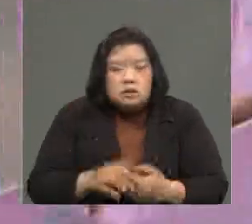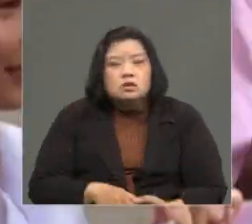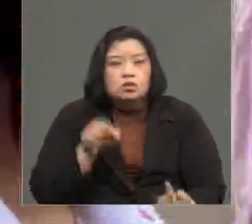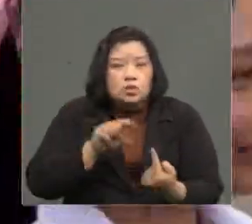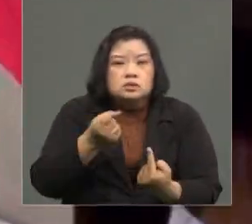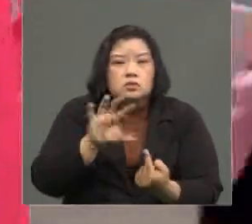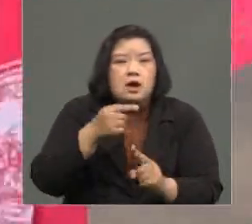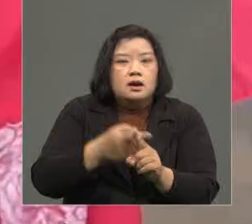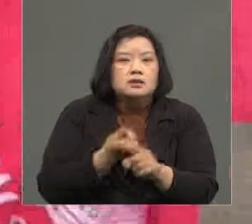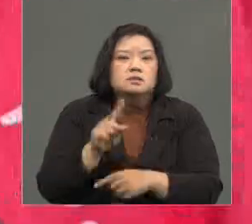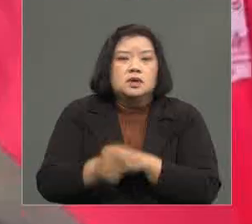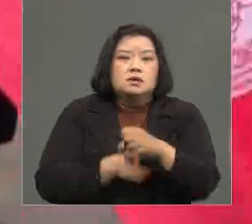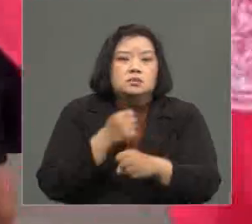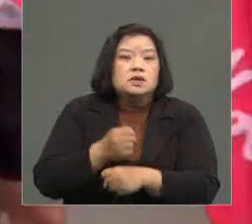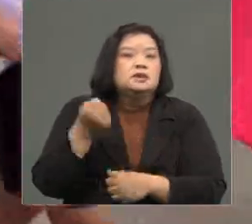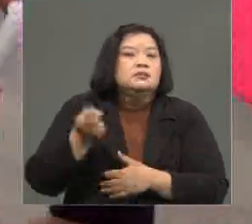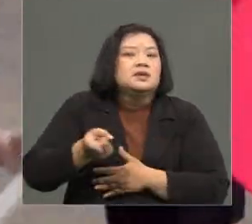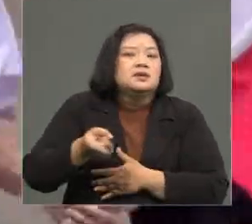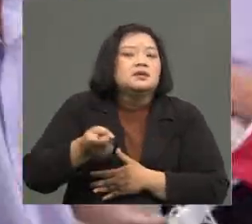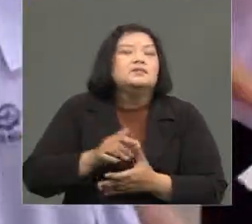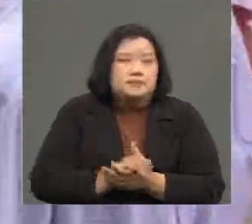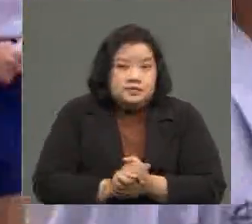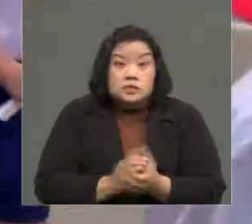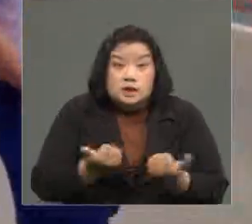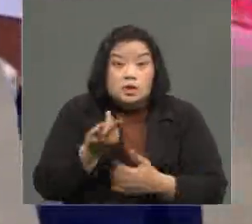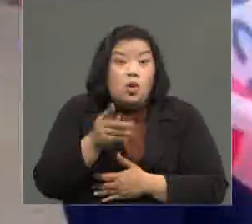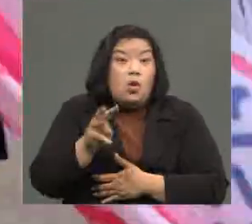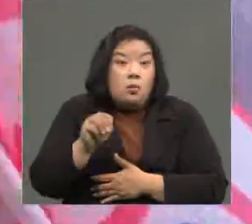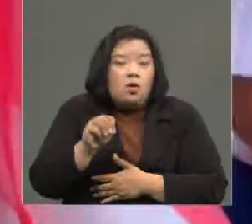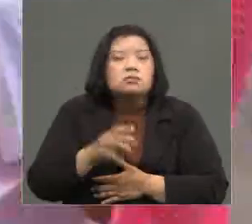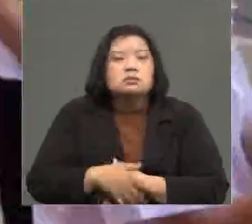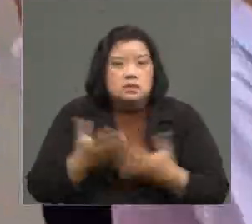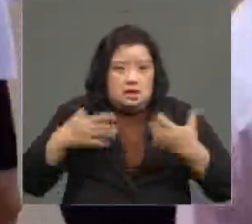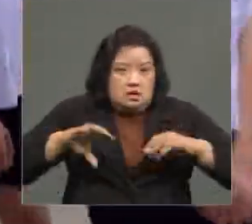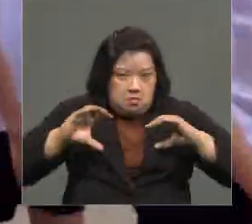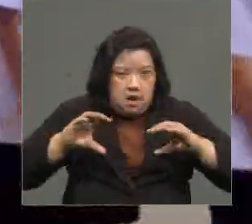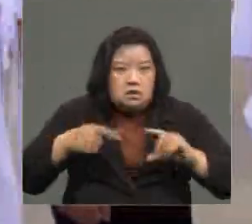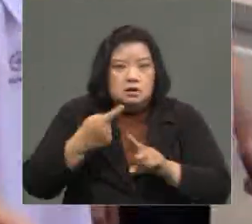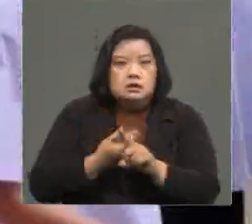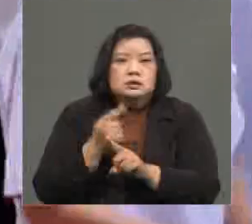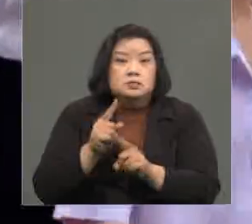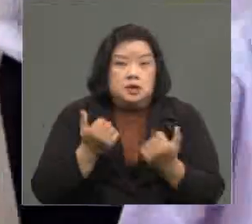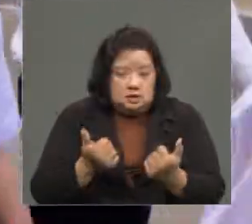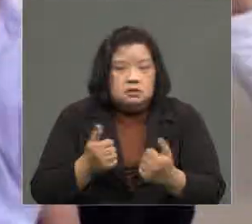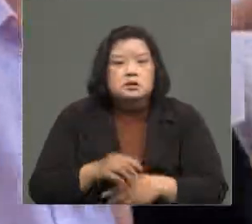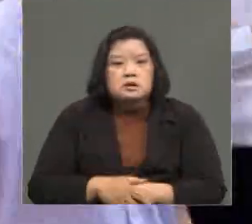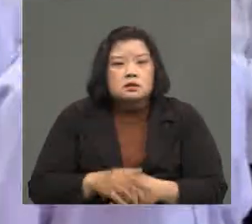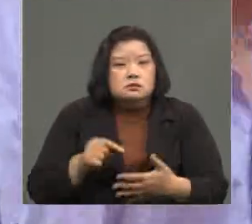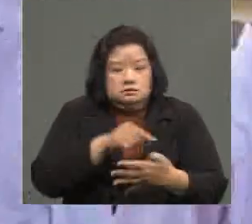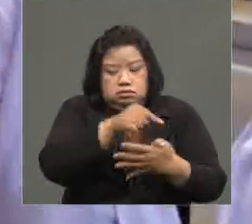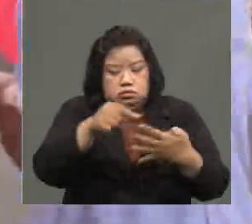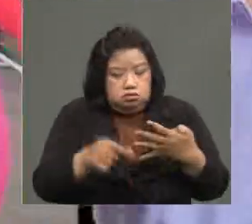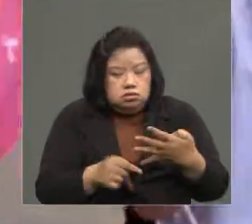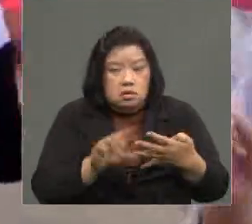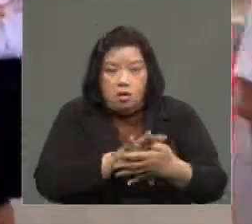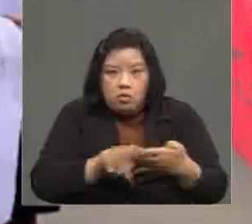พฤศจิกายนของทุกปีครับและคณะรัฐมนตรีได้มีมติให้เดือนพฤศจิกายนของทุกปีเป็นเดือนรณรงคยุติความรุนแรงต่อ